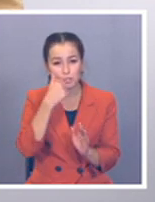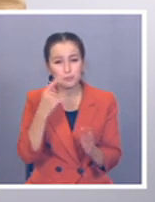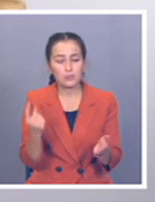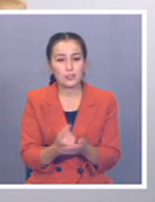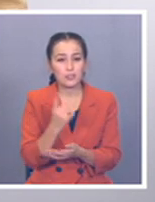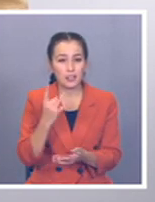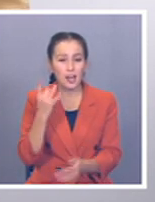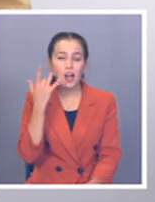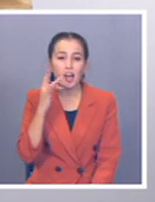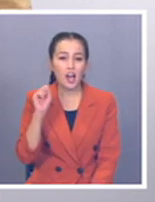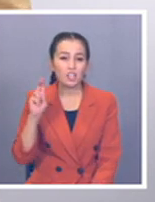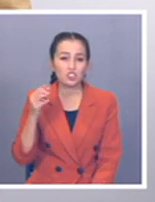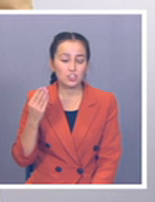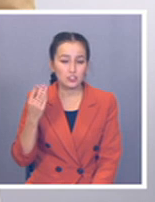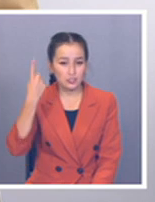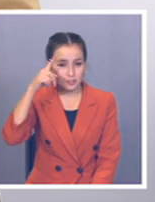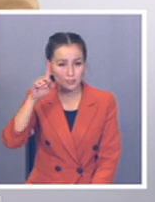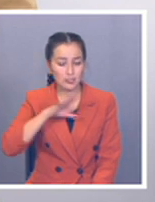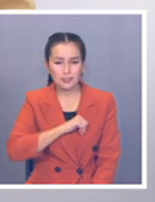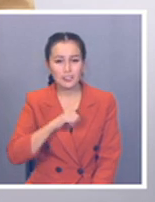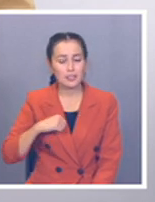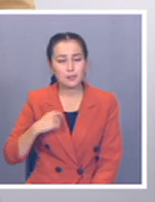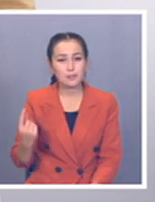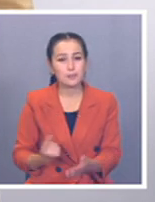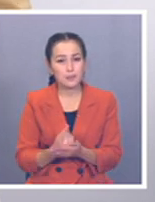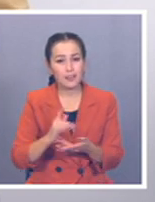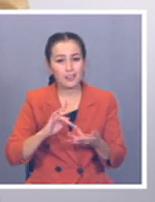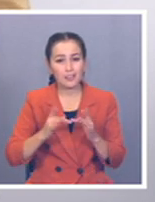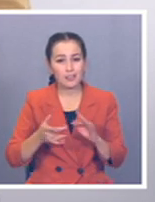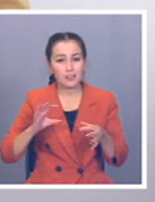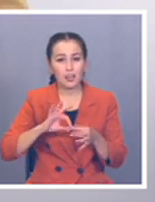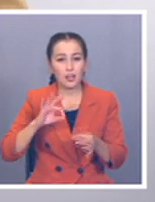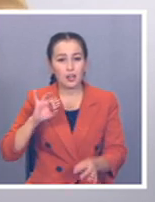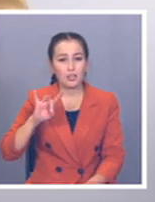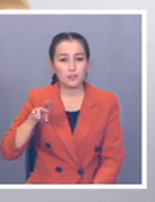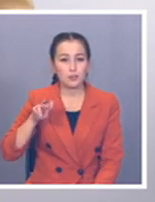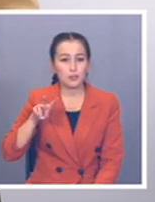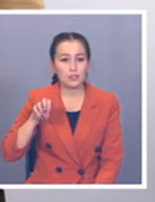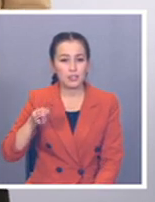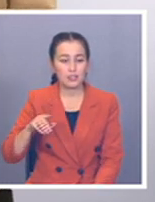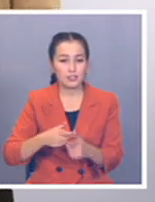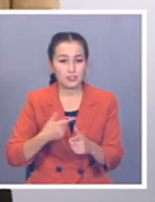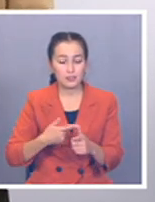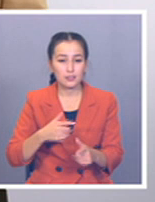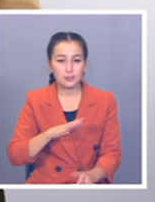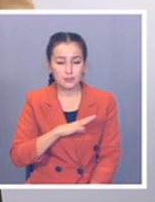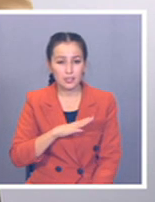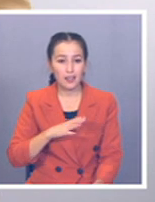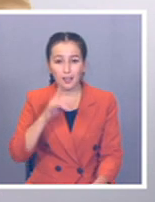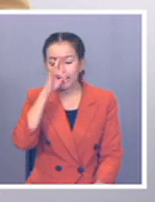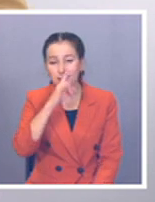ойлап табылды. Ең алғашқы интернет желісі Арпанет деп аталды. Қазақстанда